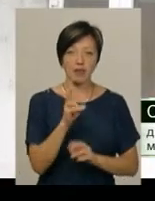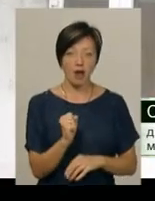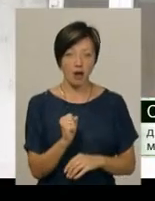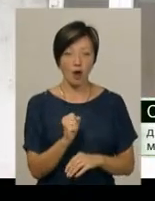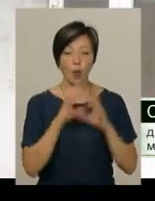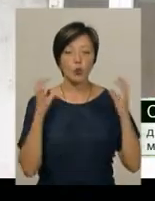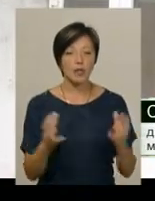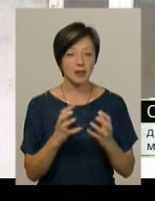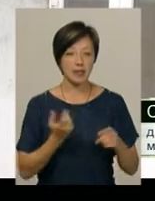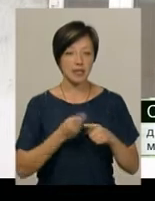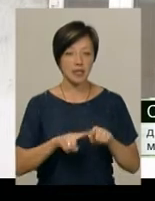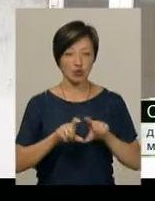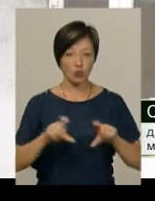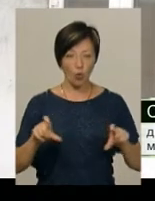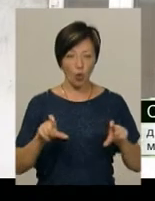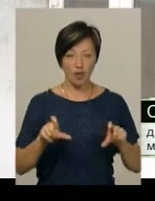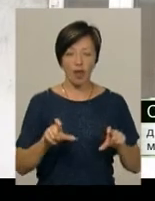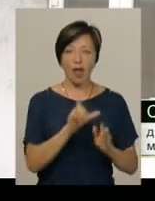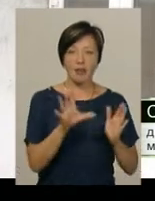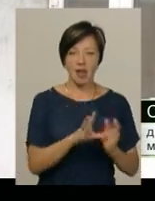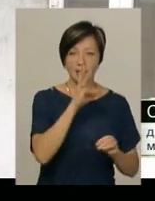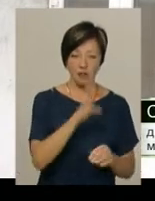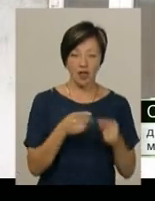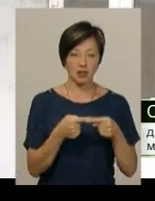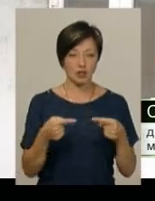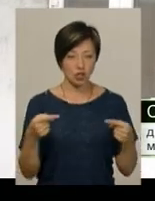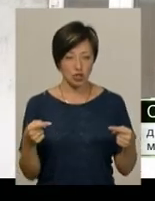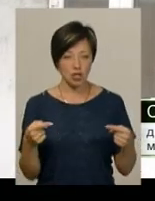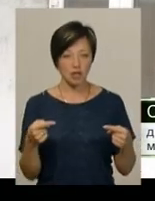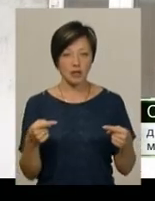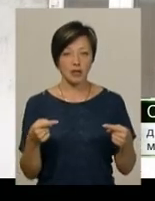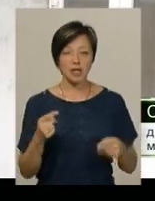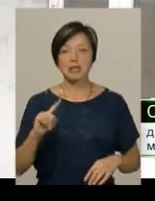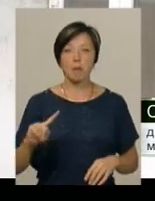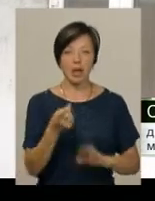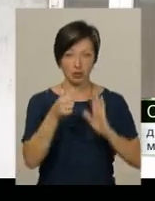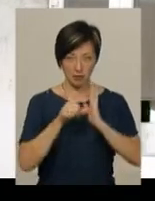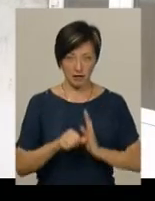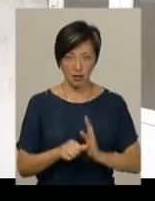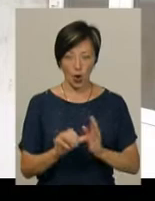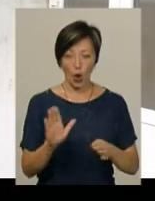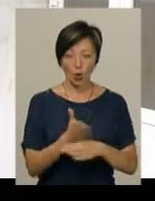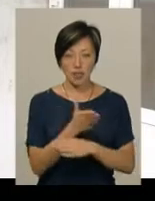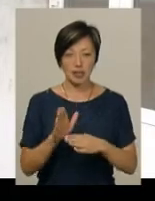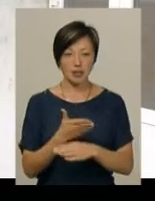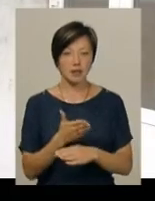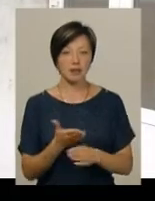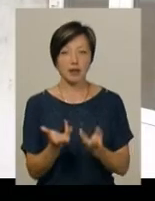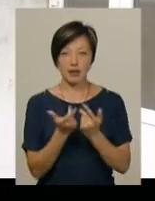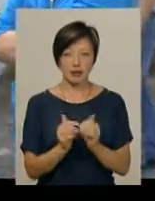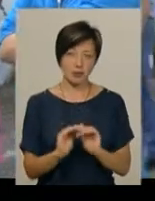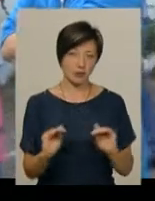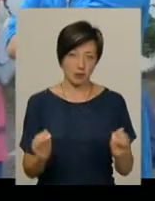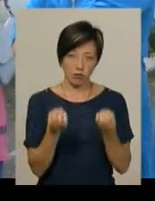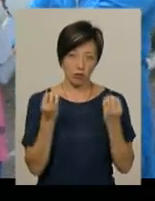на утримання цієї школи, тобто енергоносії, зарплата і все решта, за перше півріччя розділили на кількість учнів. Все дуже